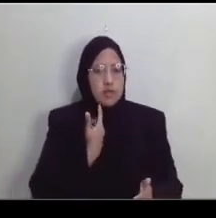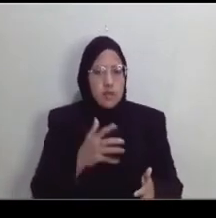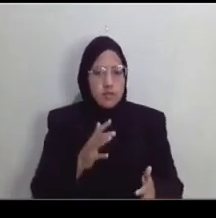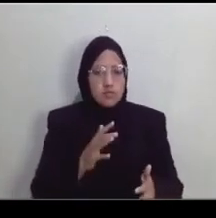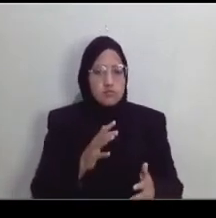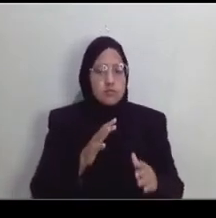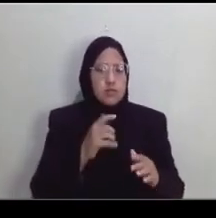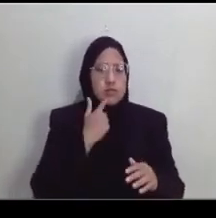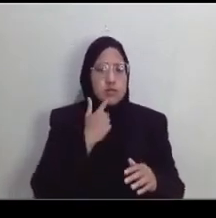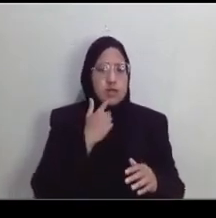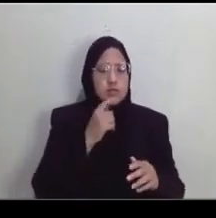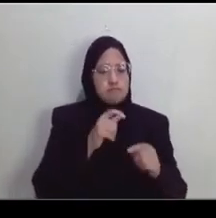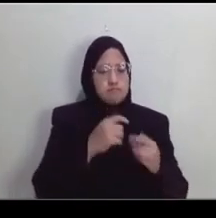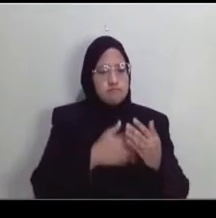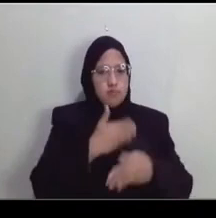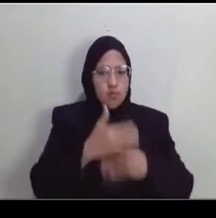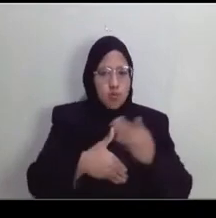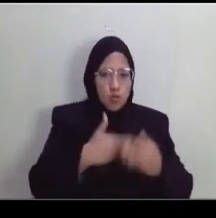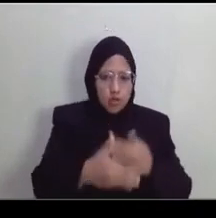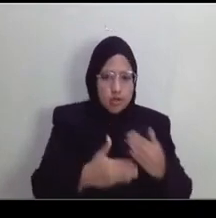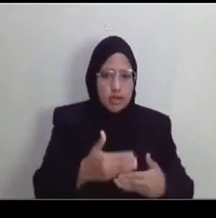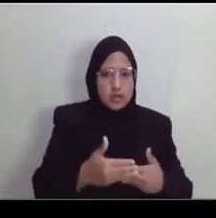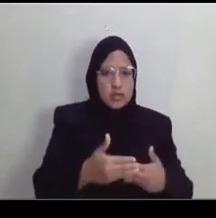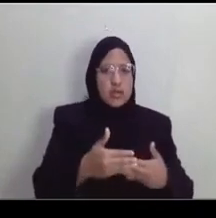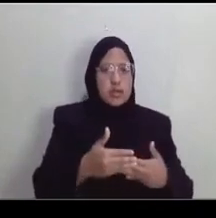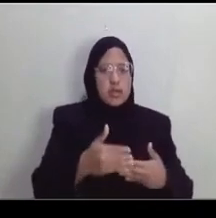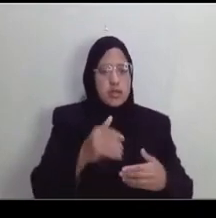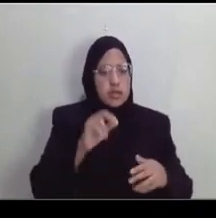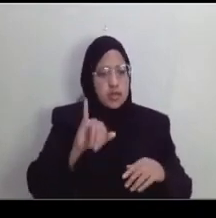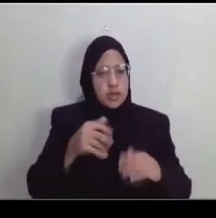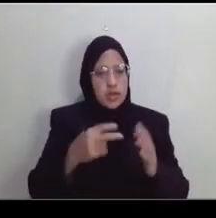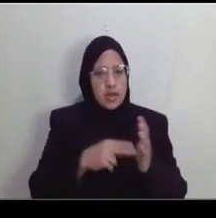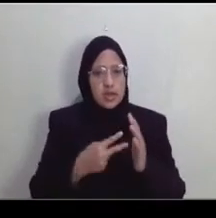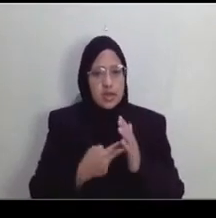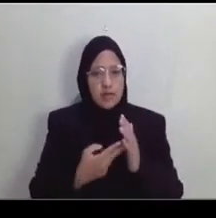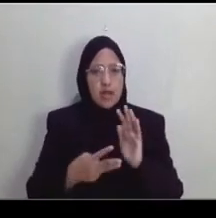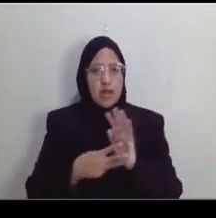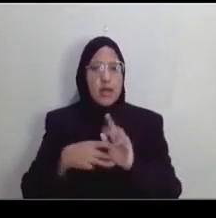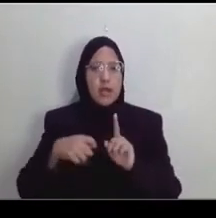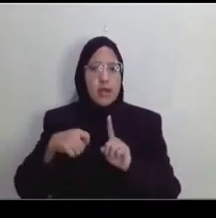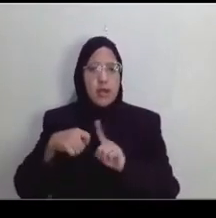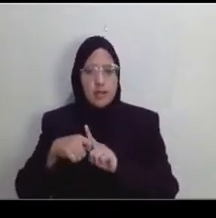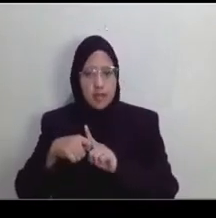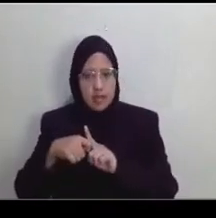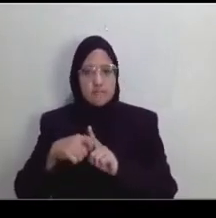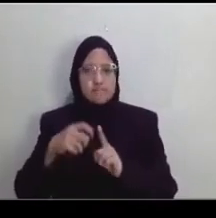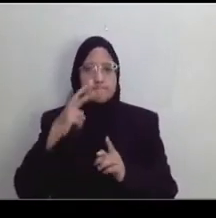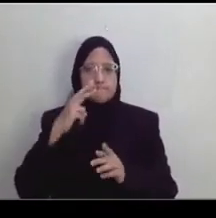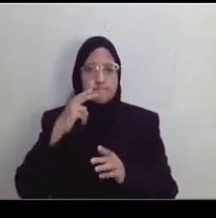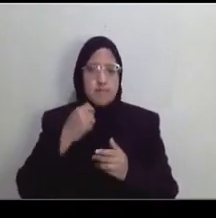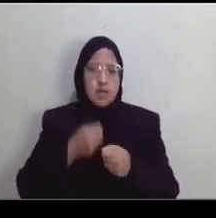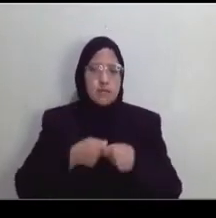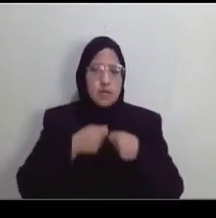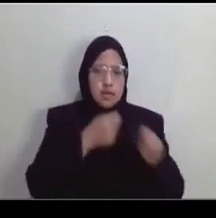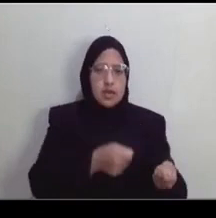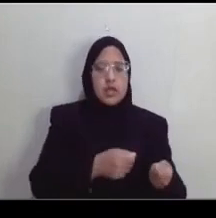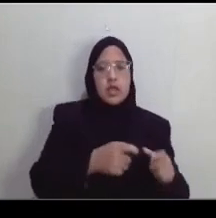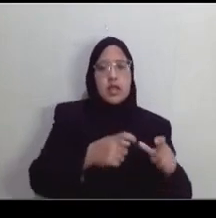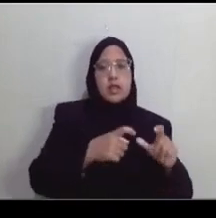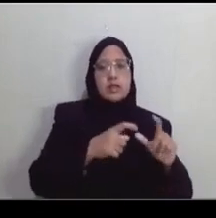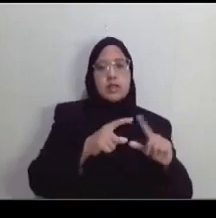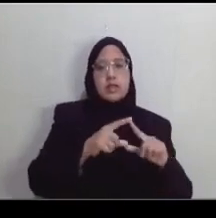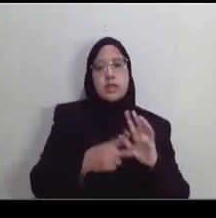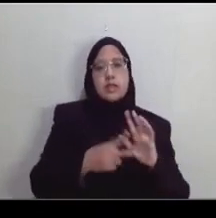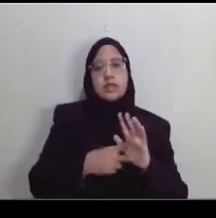isi putusan maka majelis kehormatan termasuk bentuk sanksi yang dijatuhkan kepadanya sikap tidak